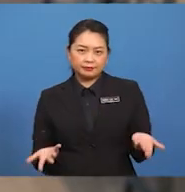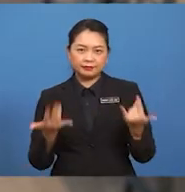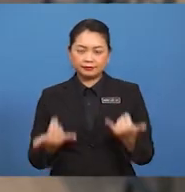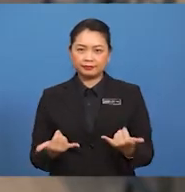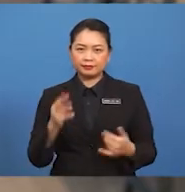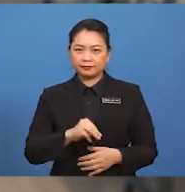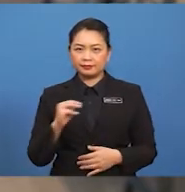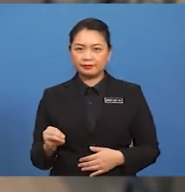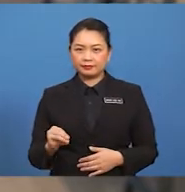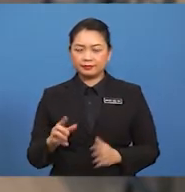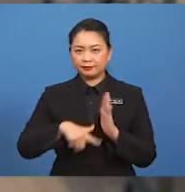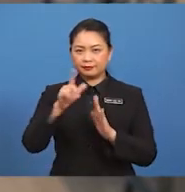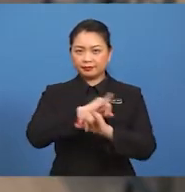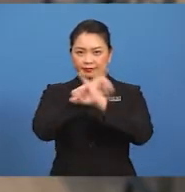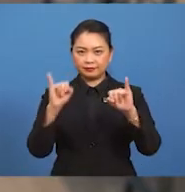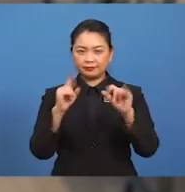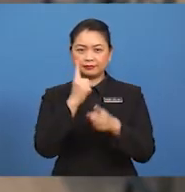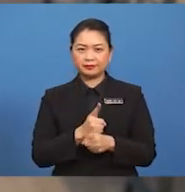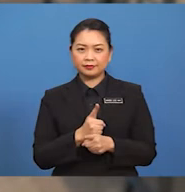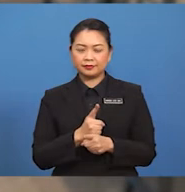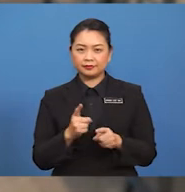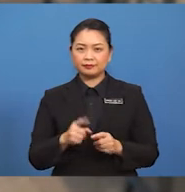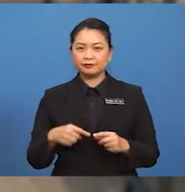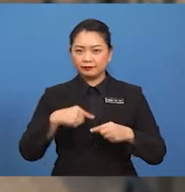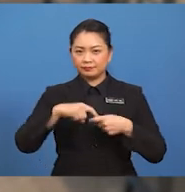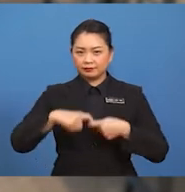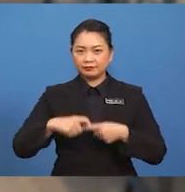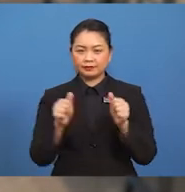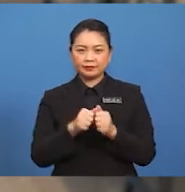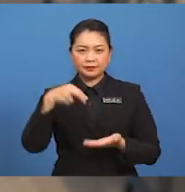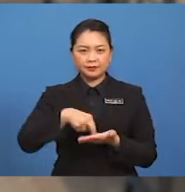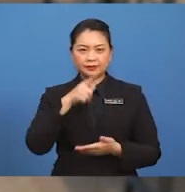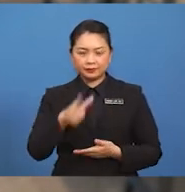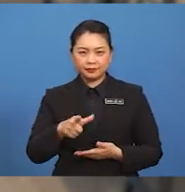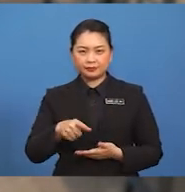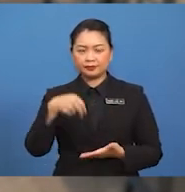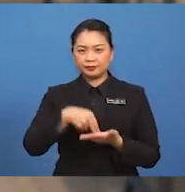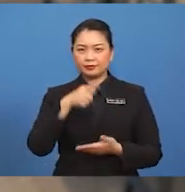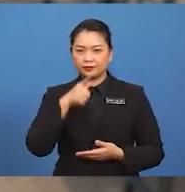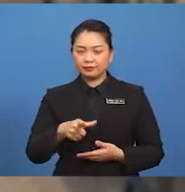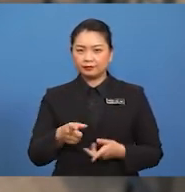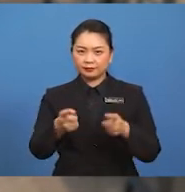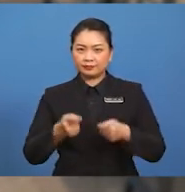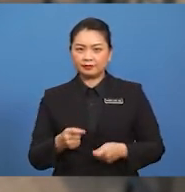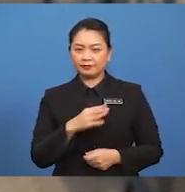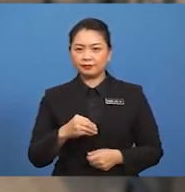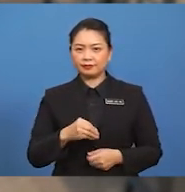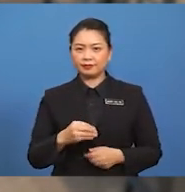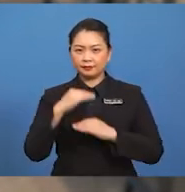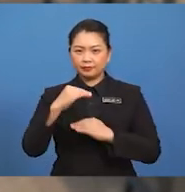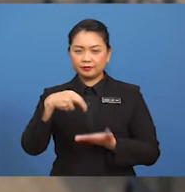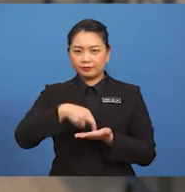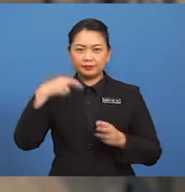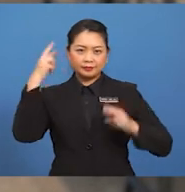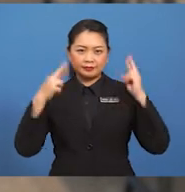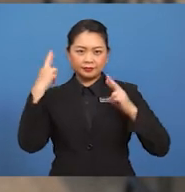Bagaimana sekarang, murid-murid? Lebih jelaskan berkaitan dengan hutang lapuk terpulih dan peruntukan hutang